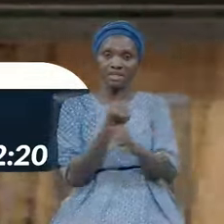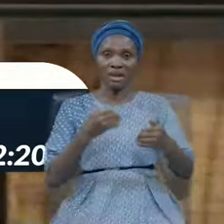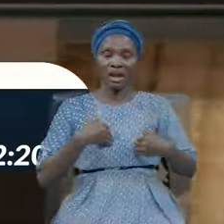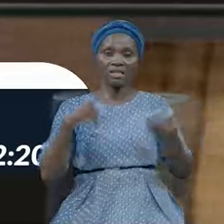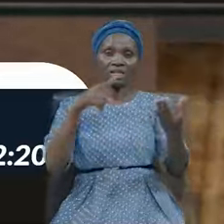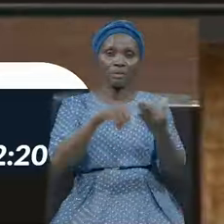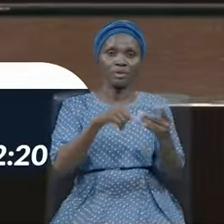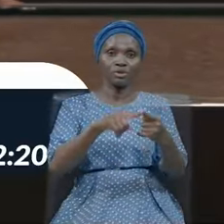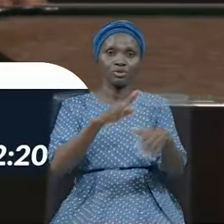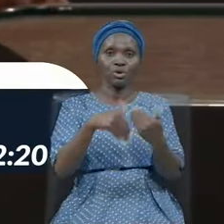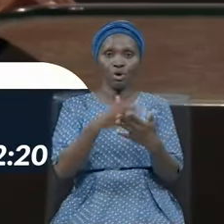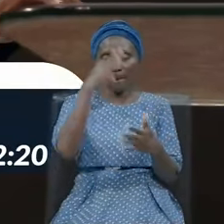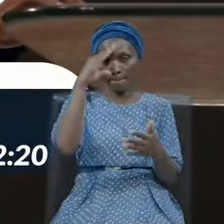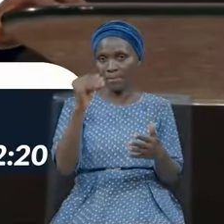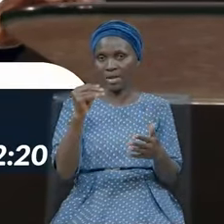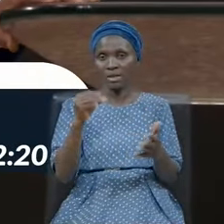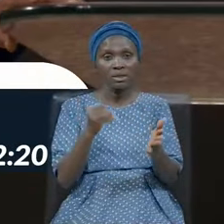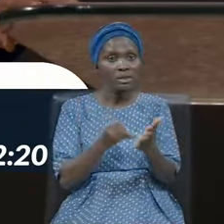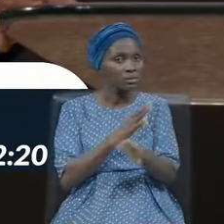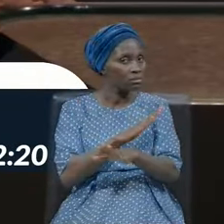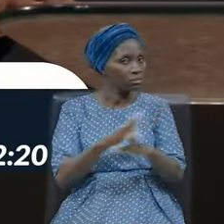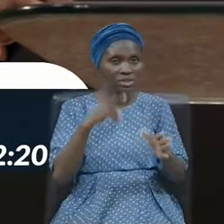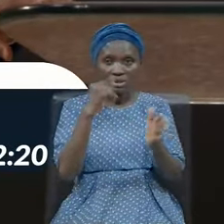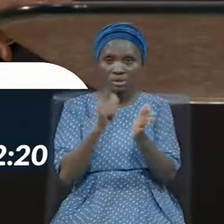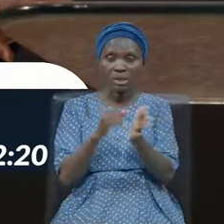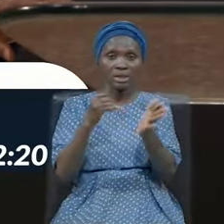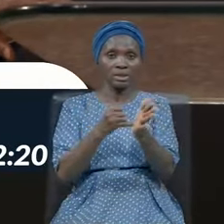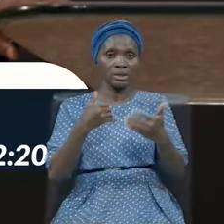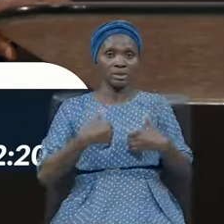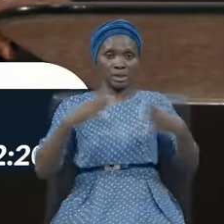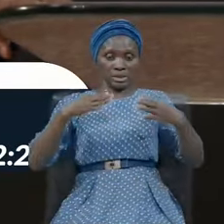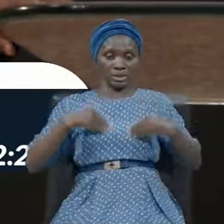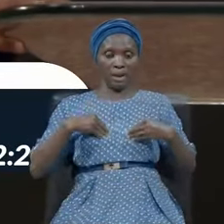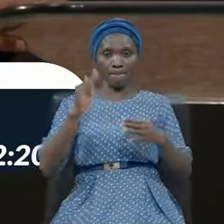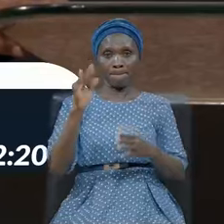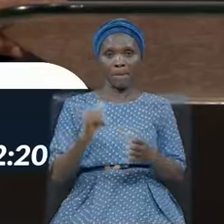que c'était accepté par tous les hommes. Non.